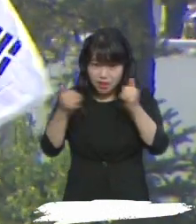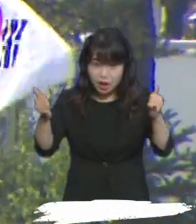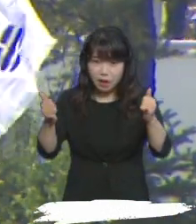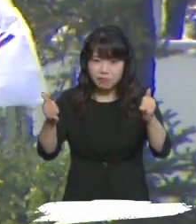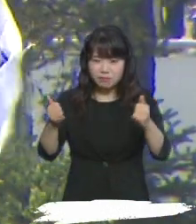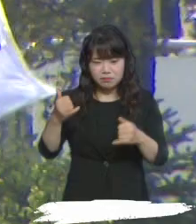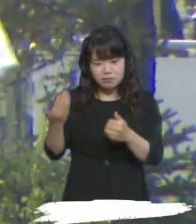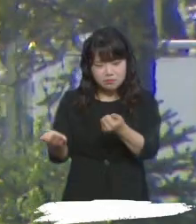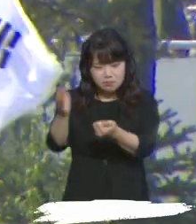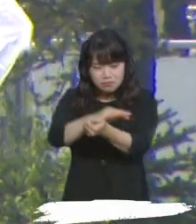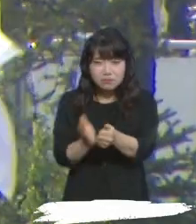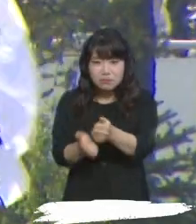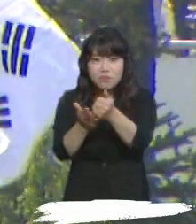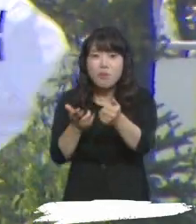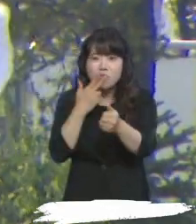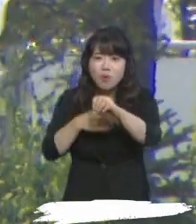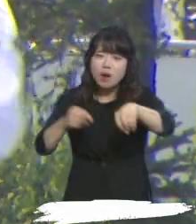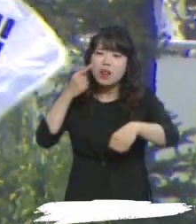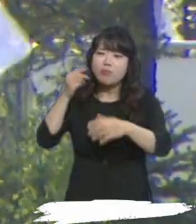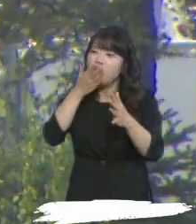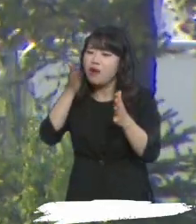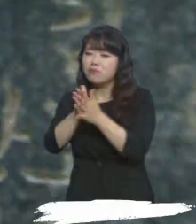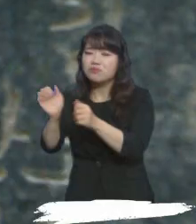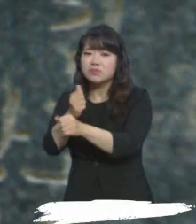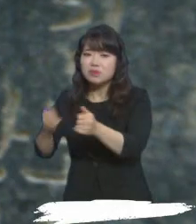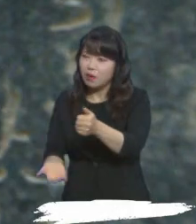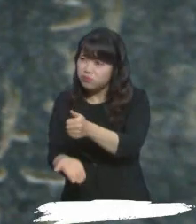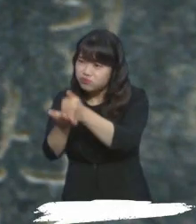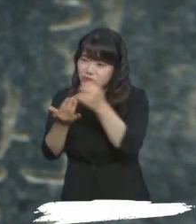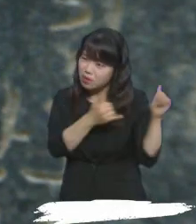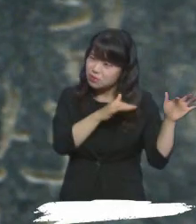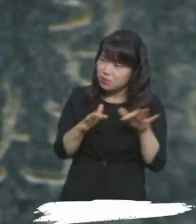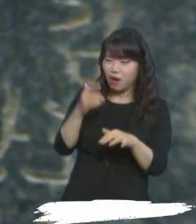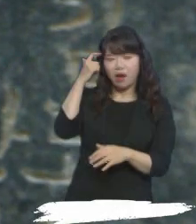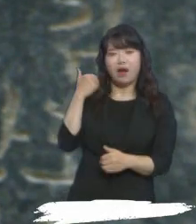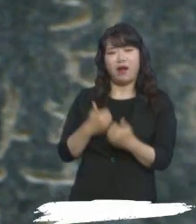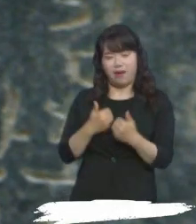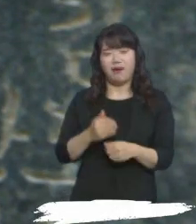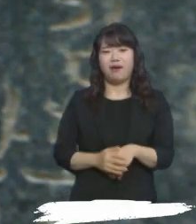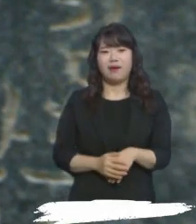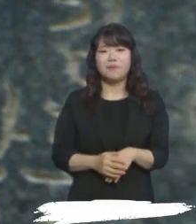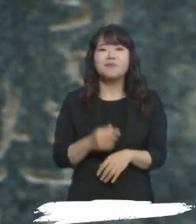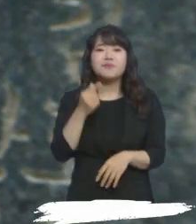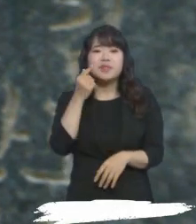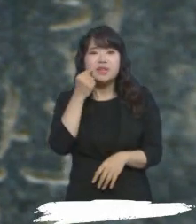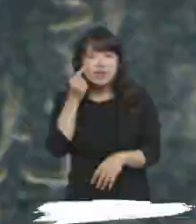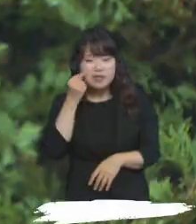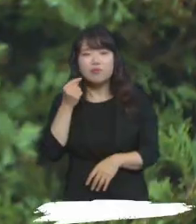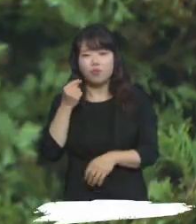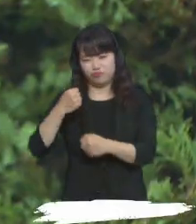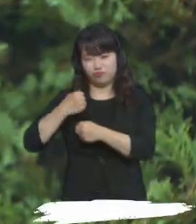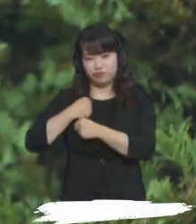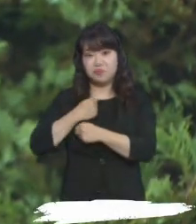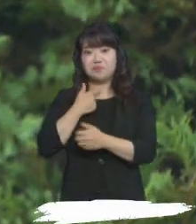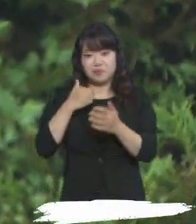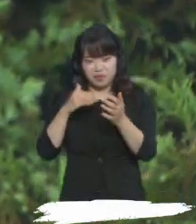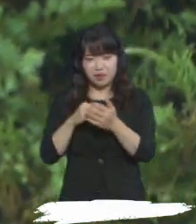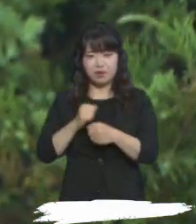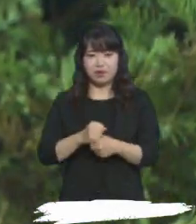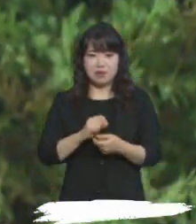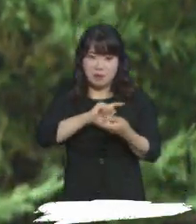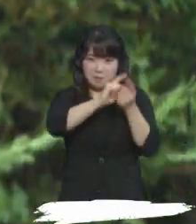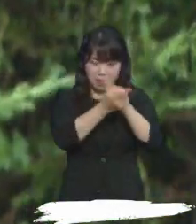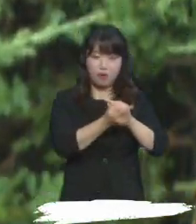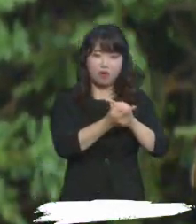과연 누가 있겠는가? 이거 생각할 수밖에 없지 않겠습니까? 일본 만주군 간도 특설대 중대장에서 국군